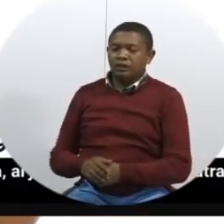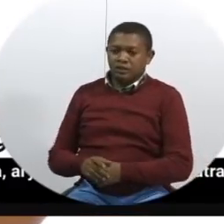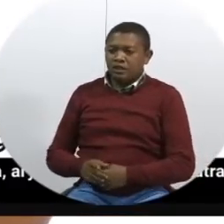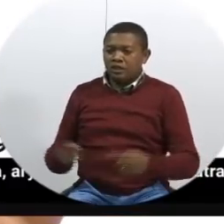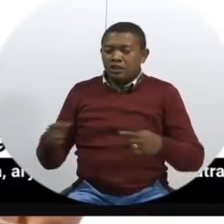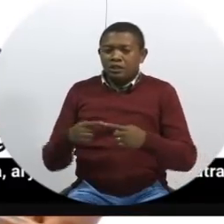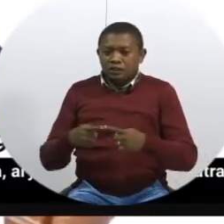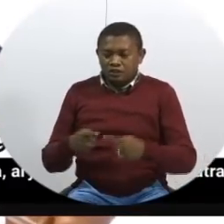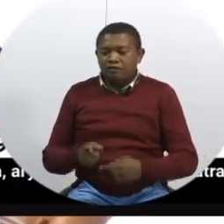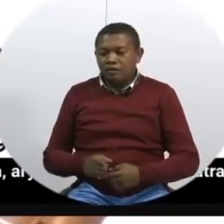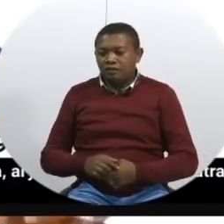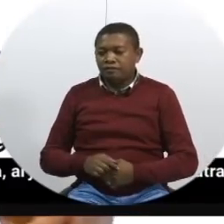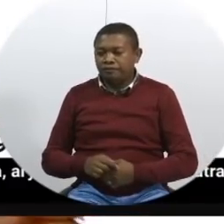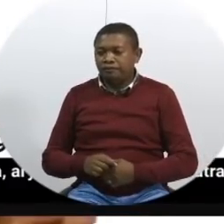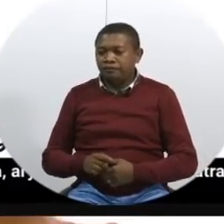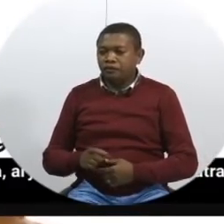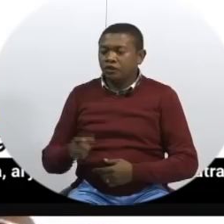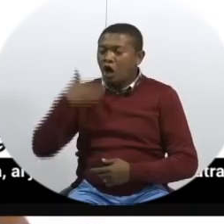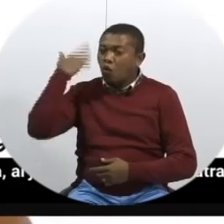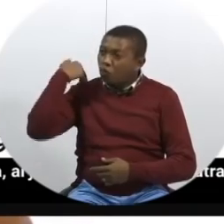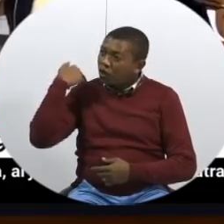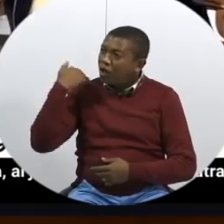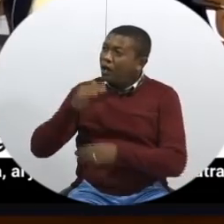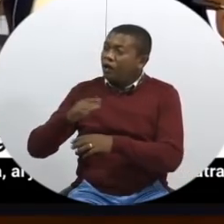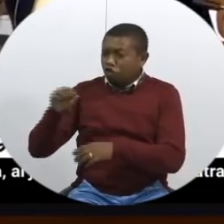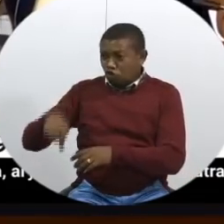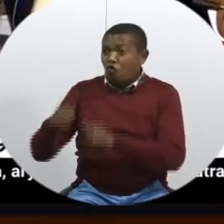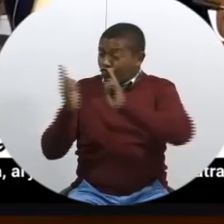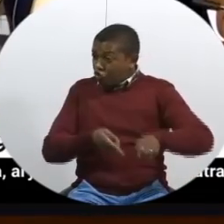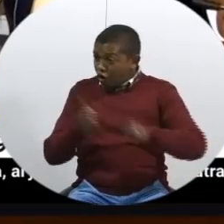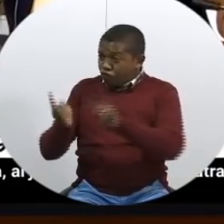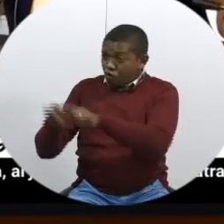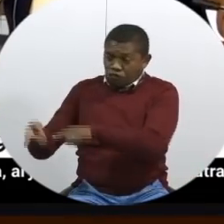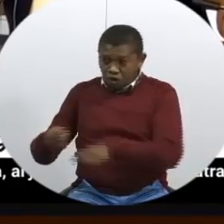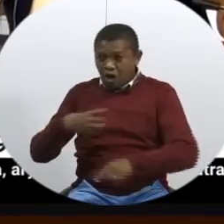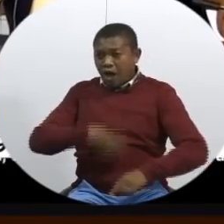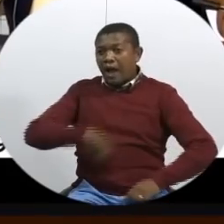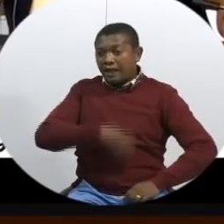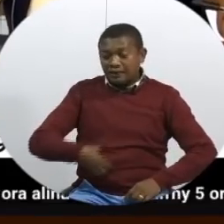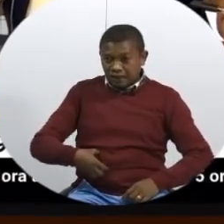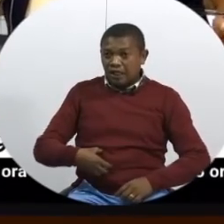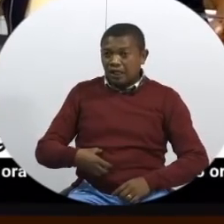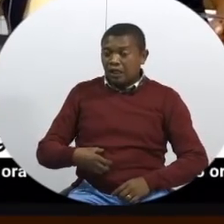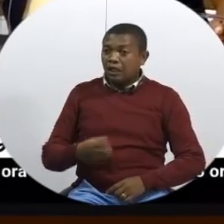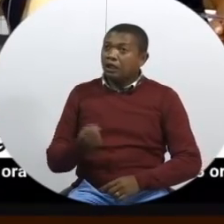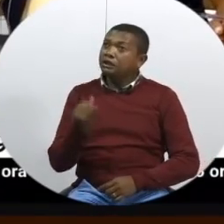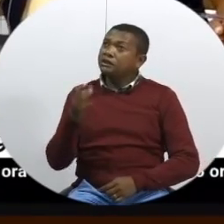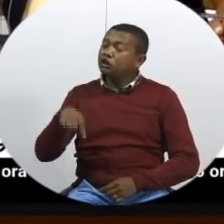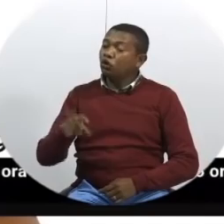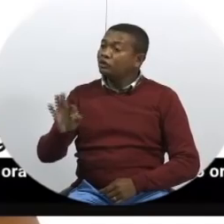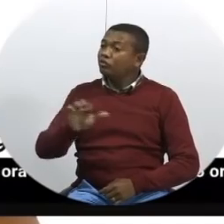le olona tratra mitondra ity tsy mikaretina ity 5 amby 10 tsy miova izy sao lasa